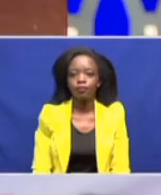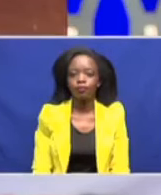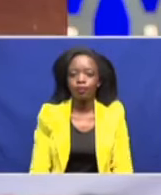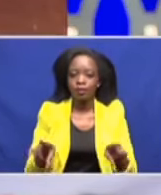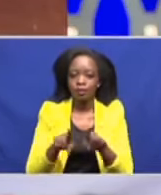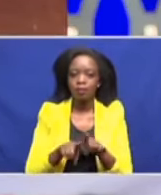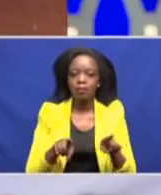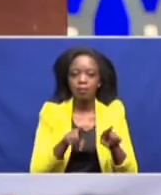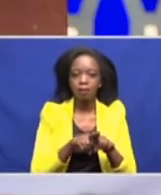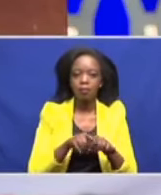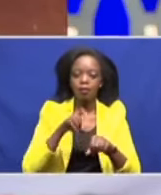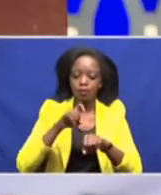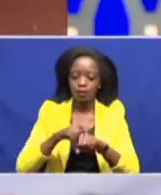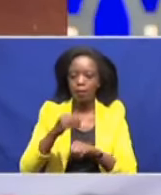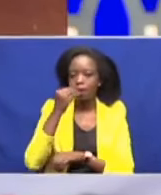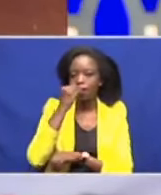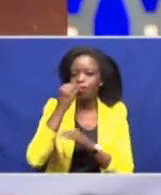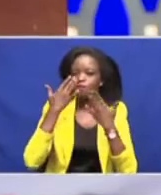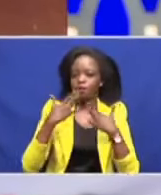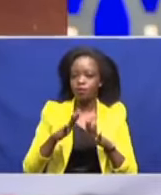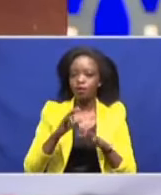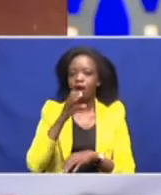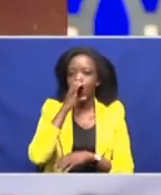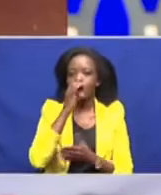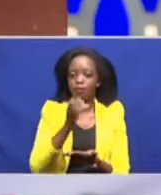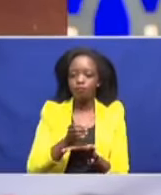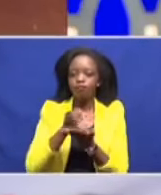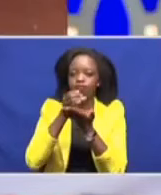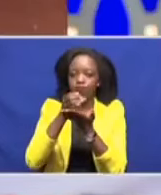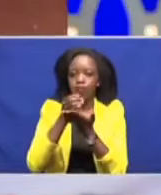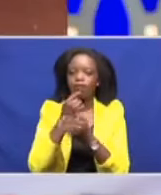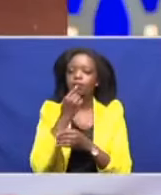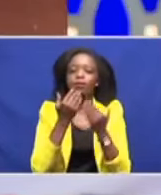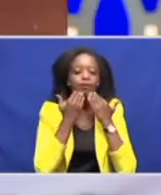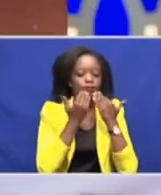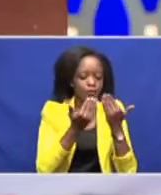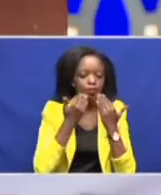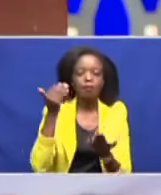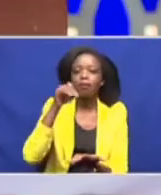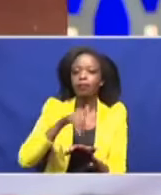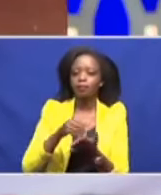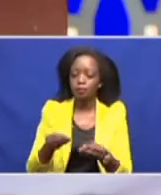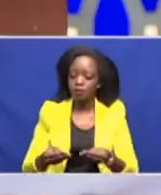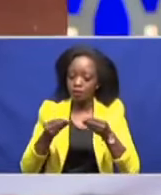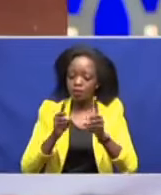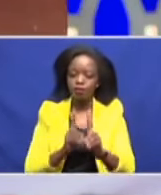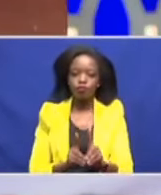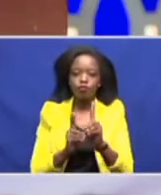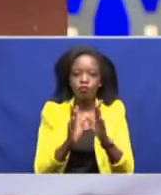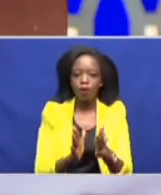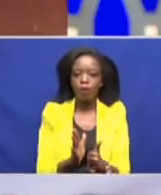Vivyo hivyo baada ya kula akatoa kikombe, akakushukuru tena, akawapa wafuasi